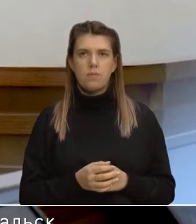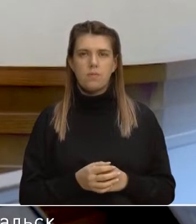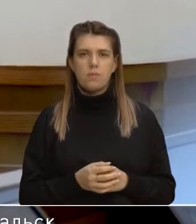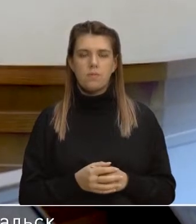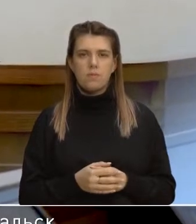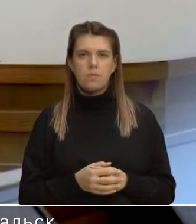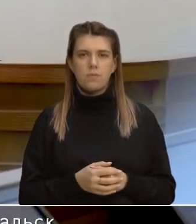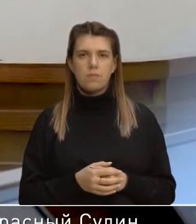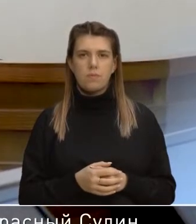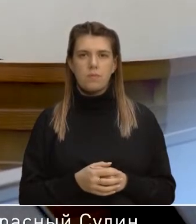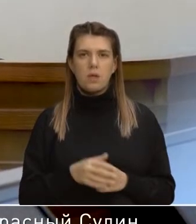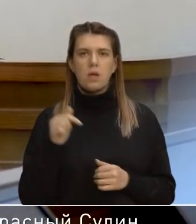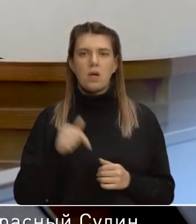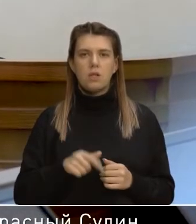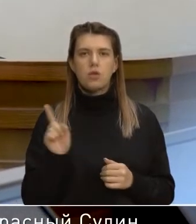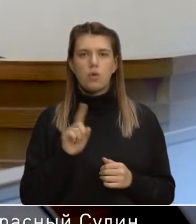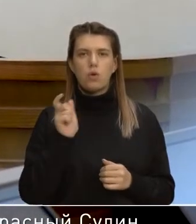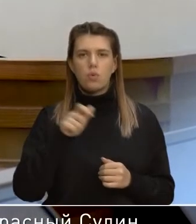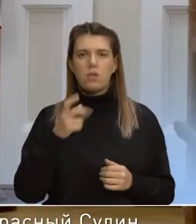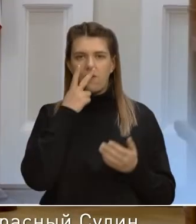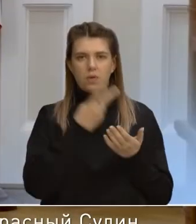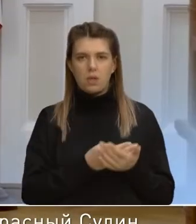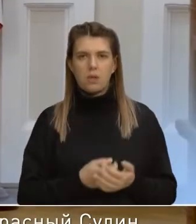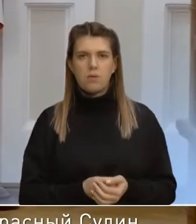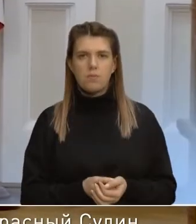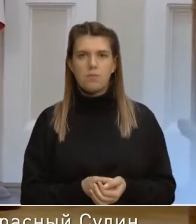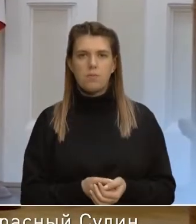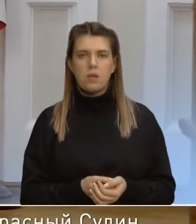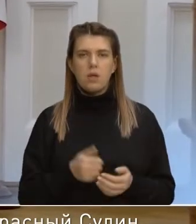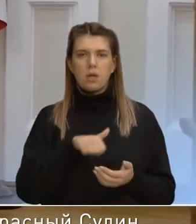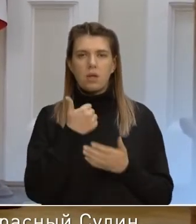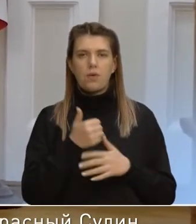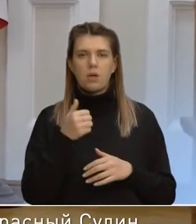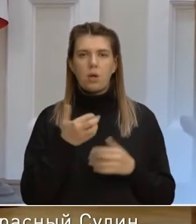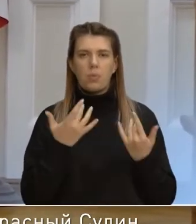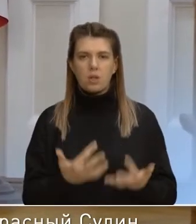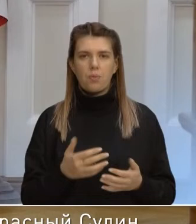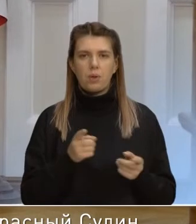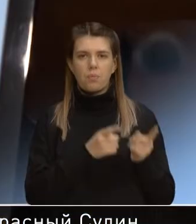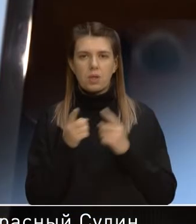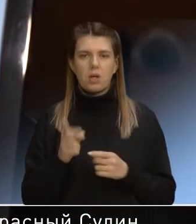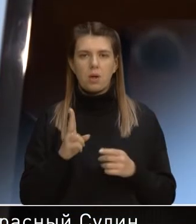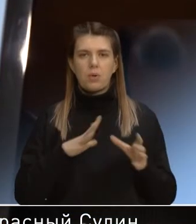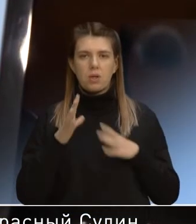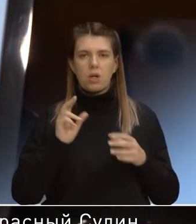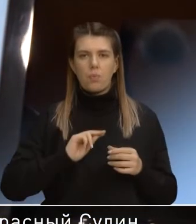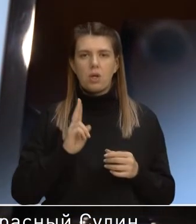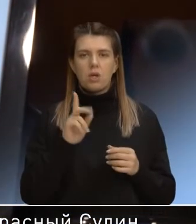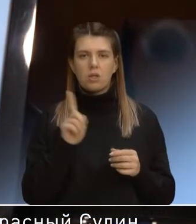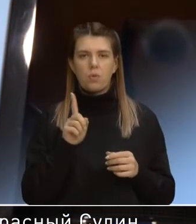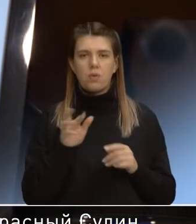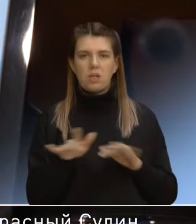Ростовом. Вот это то, что люди видят. Глава региона потребовал перейти от подготовительных работ к